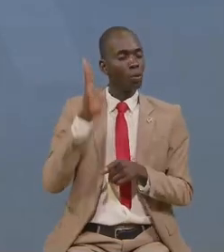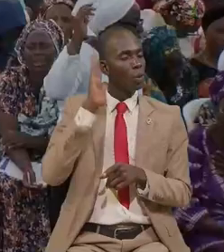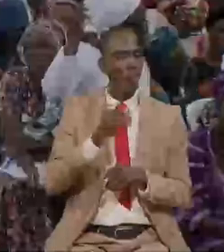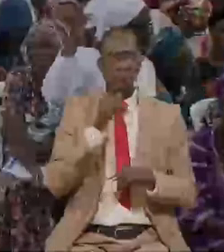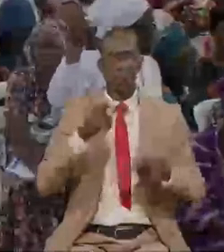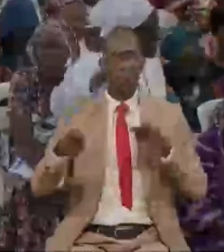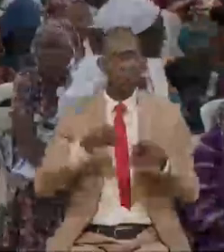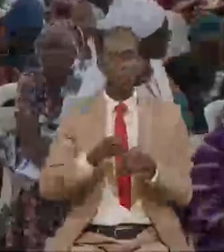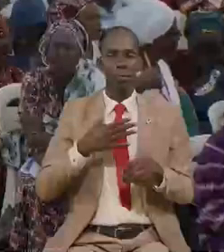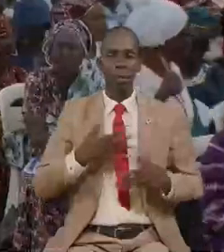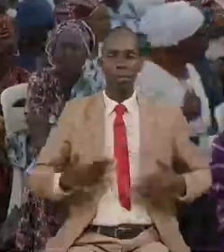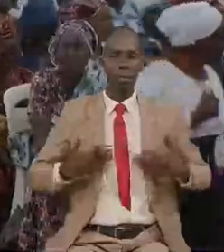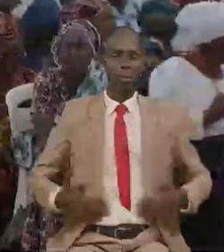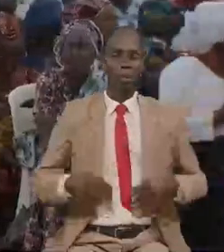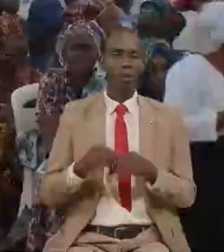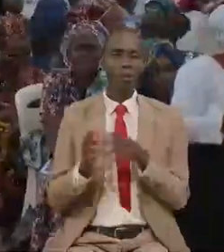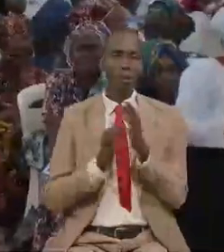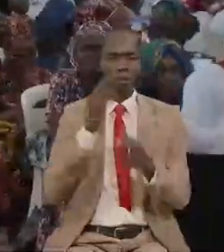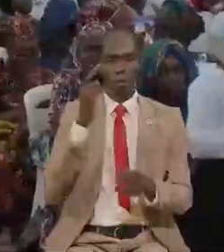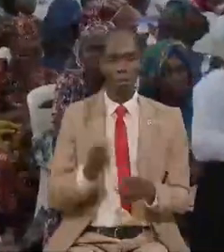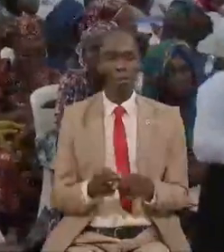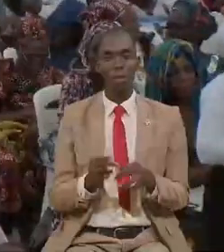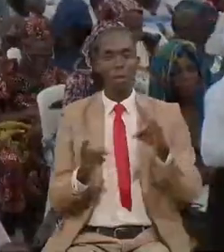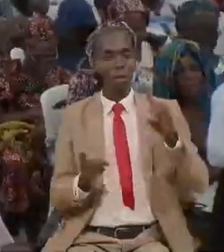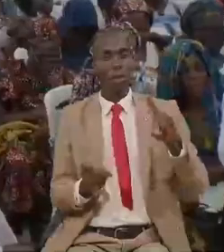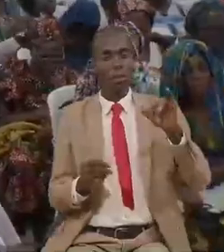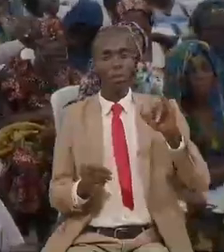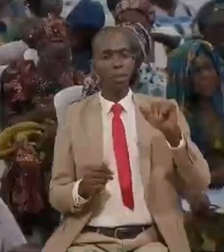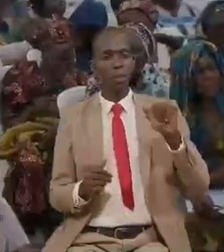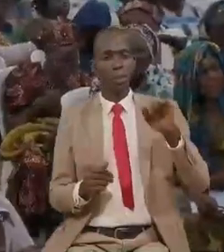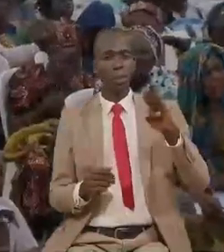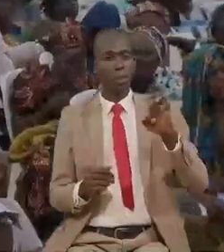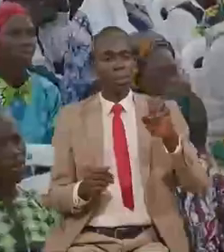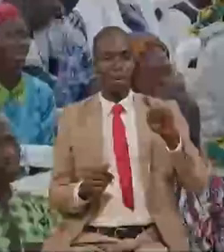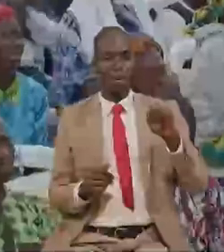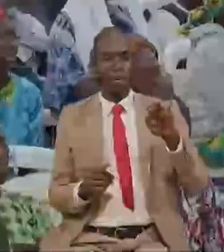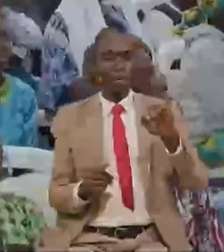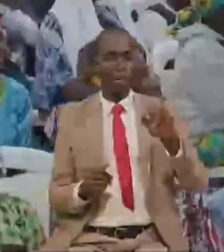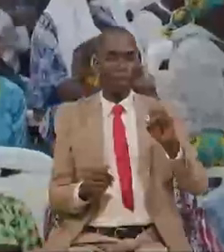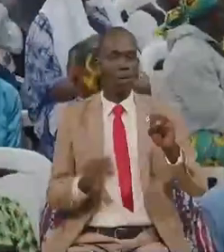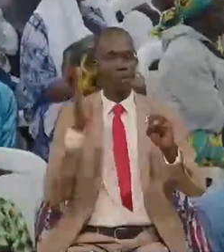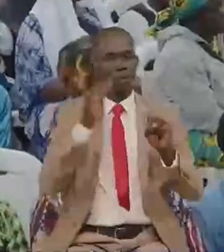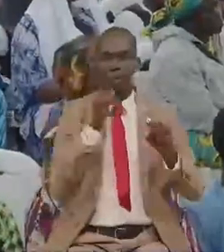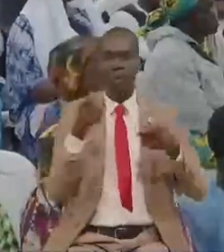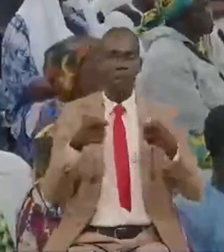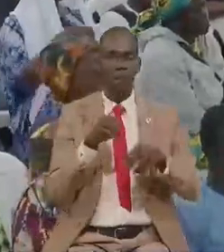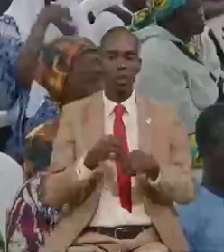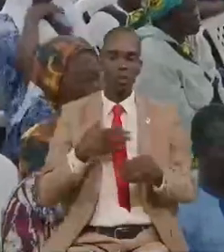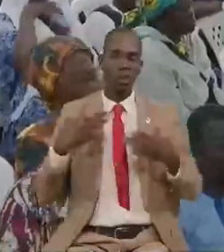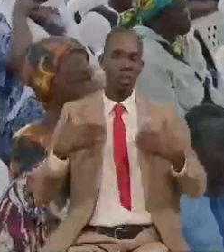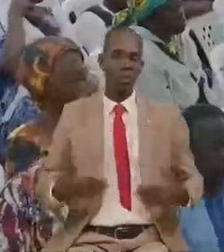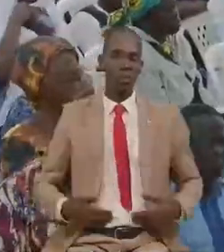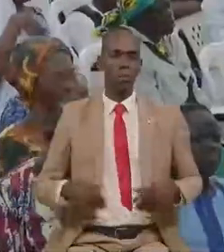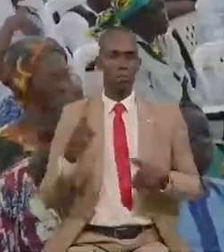corps. Le diabète ne règnera plus dans mon corps. Quand la maladie